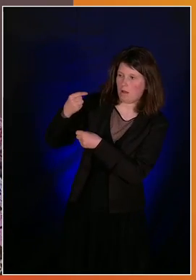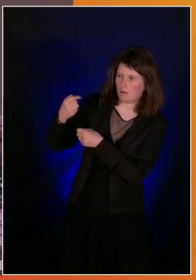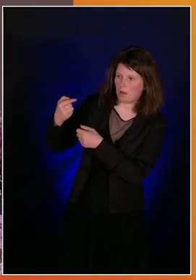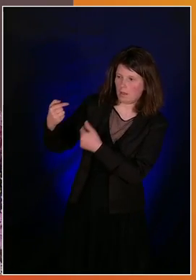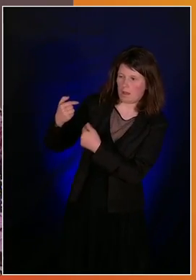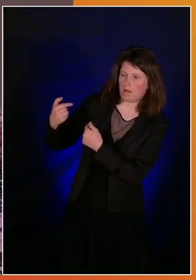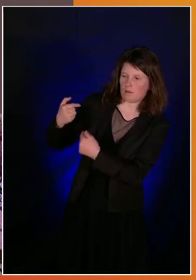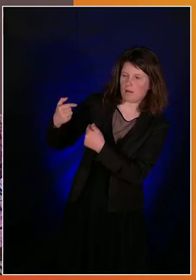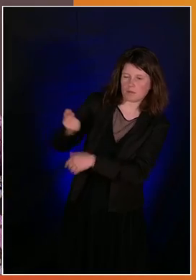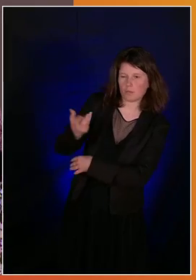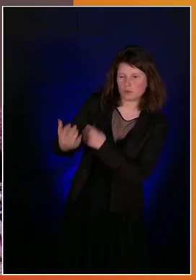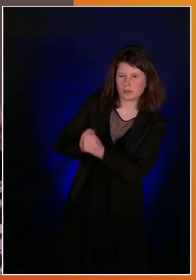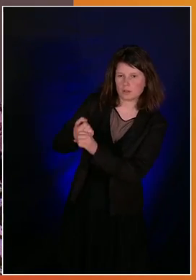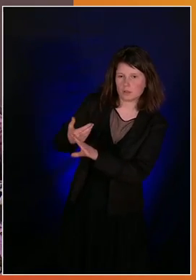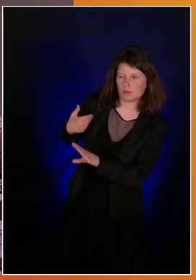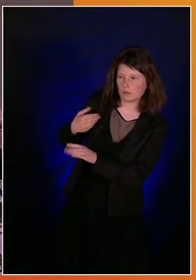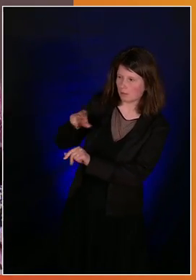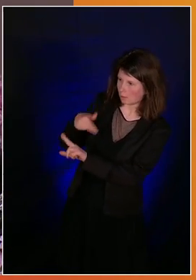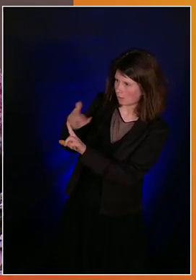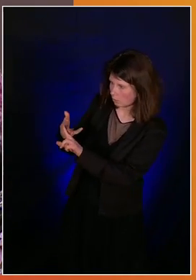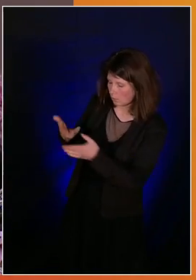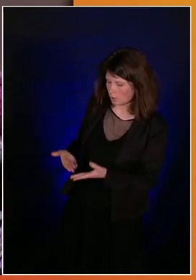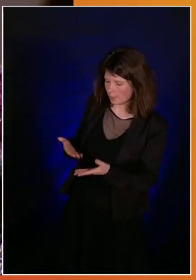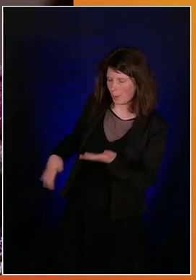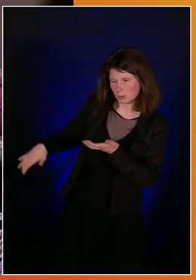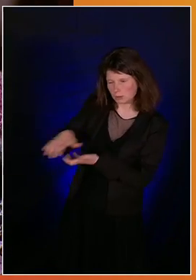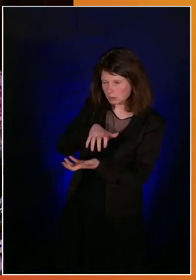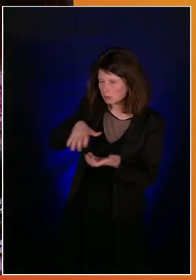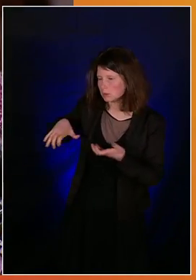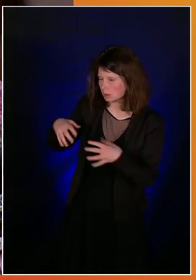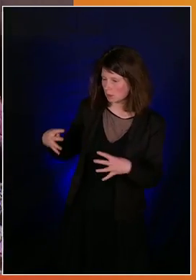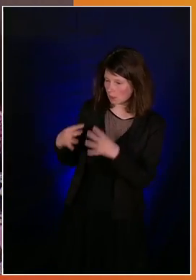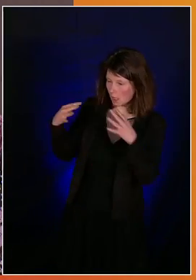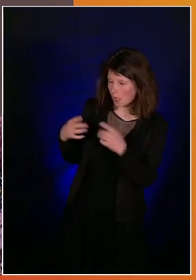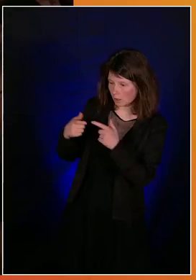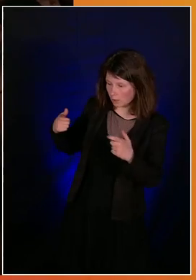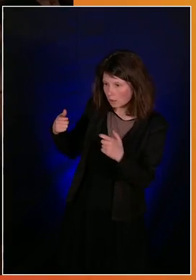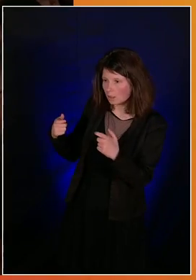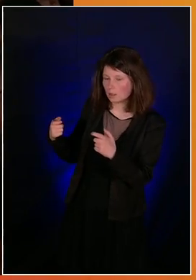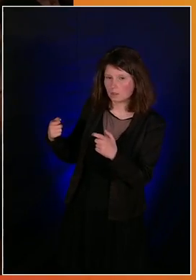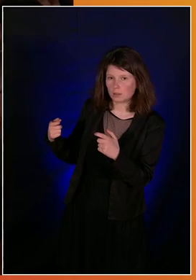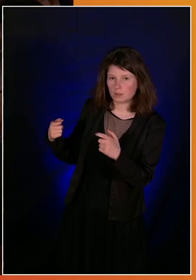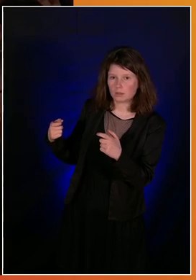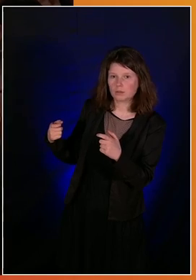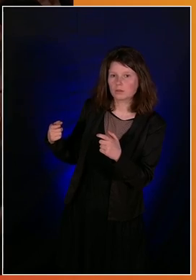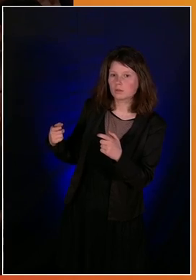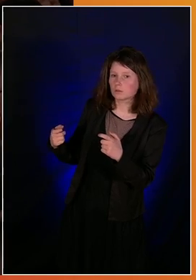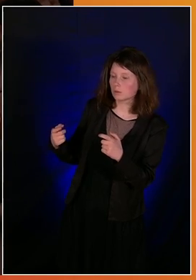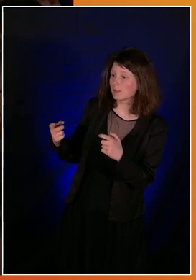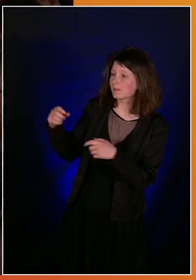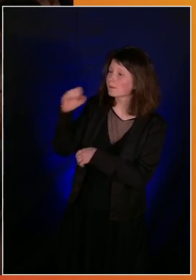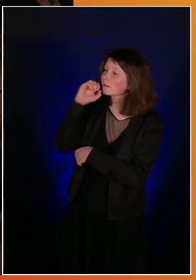et là actuellement avec la crise avec les guerres impérialistes et cetera il y a une volonté des